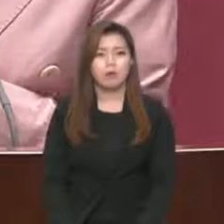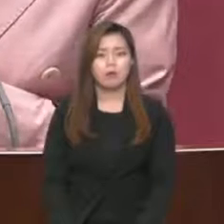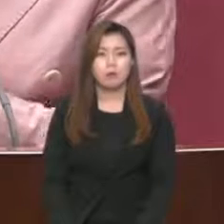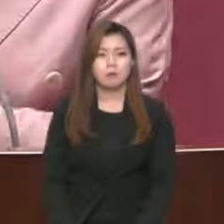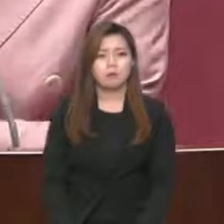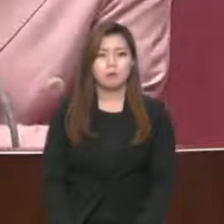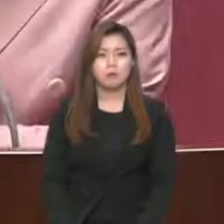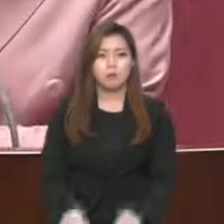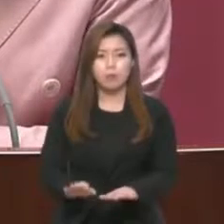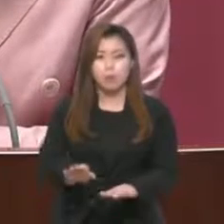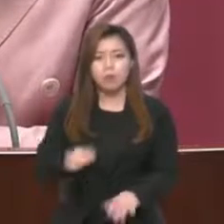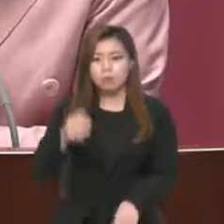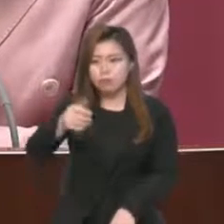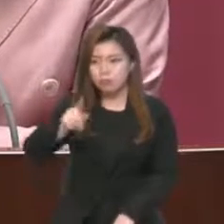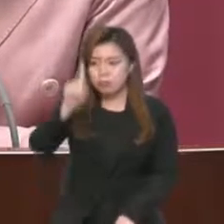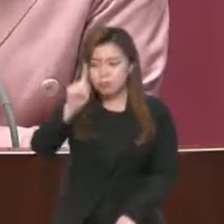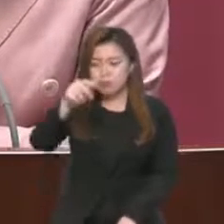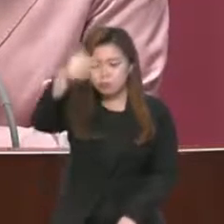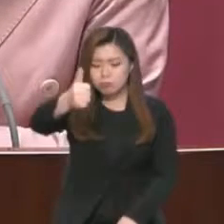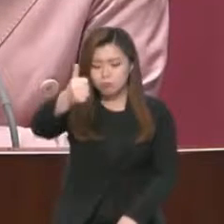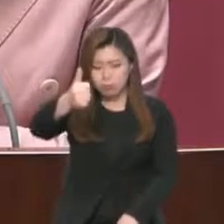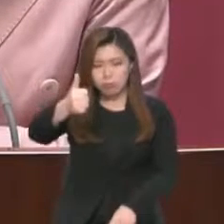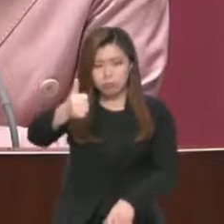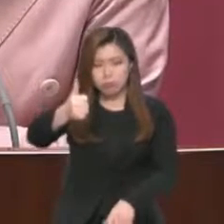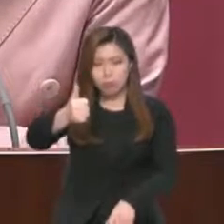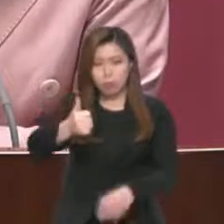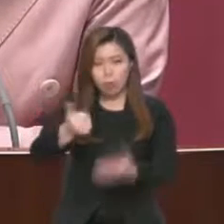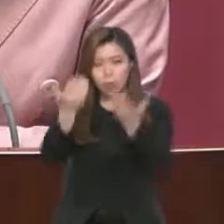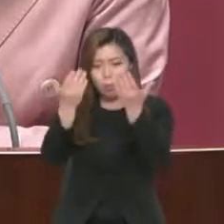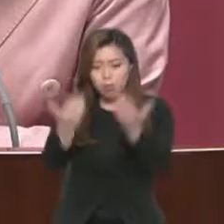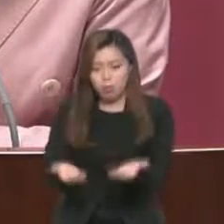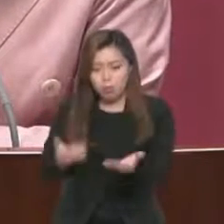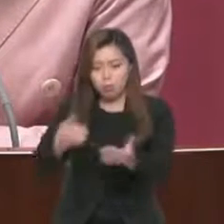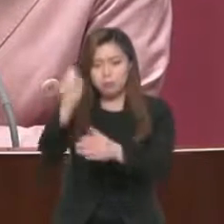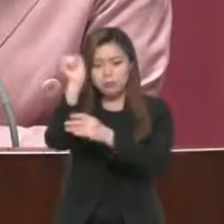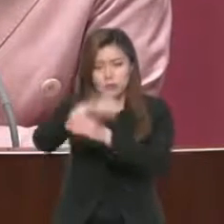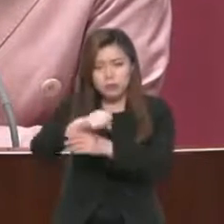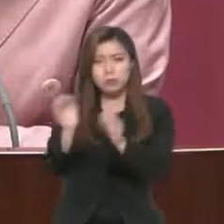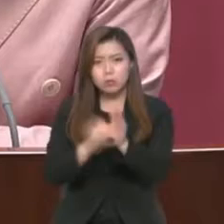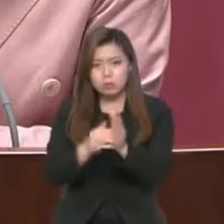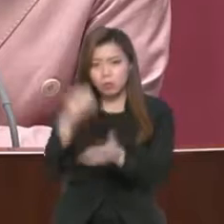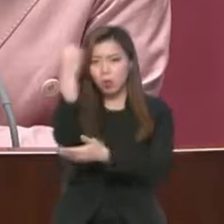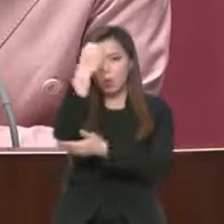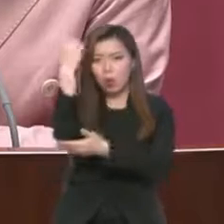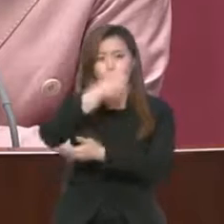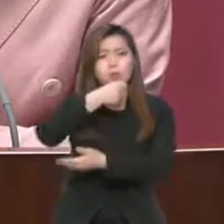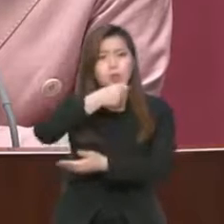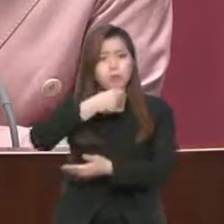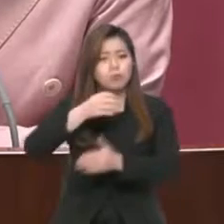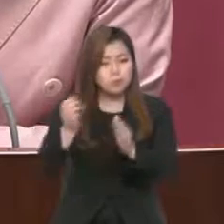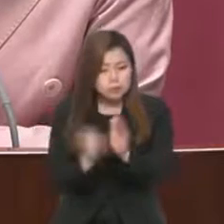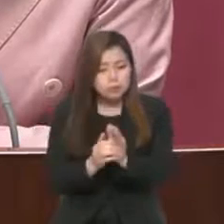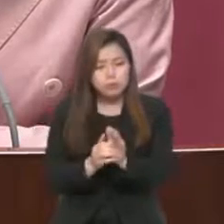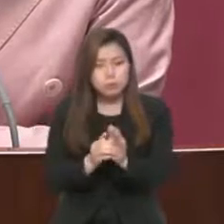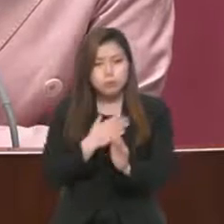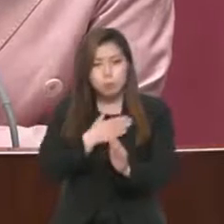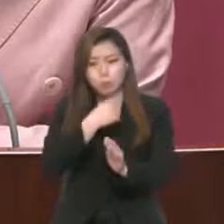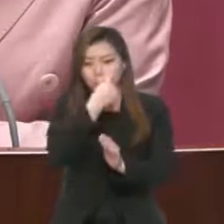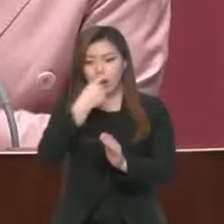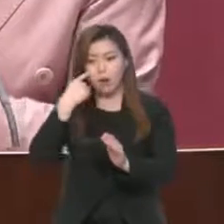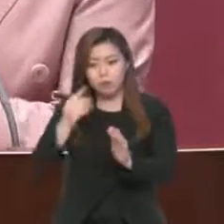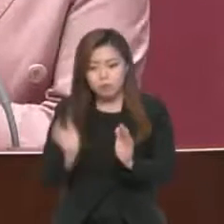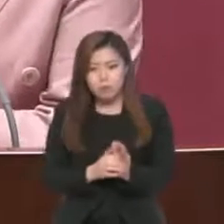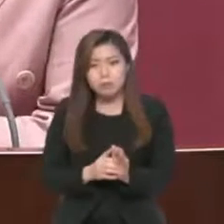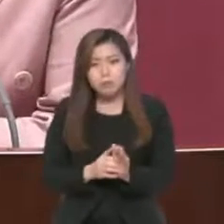병가를 승인했다라고 그 인터뷰를 했고 언론 보도에 나 있고요. 저도 그것을 본 바가 있고요.